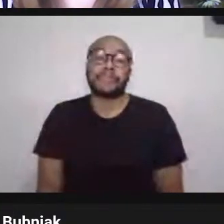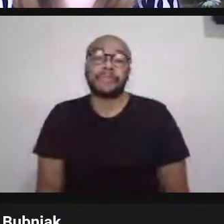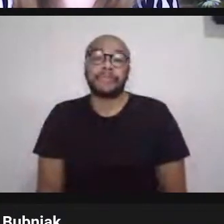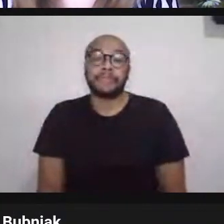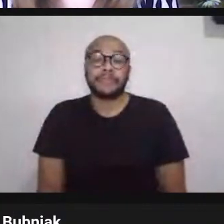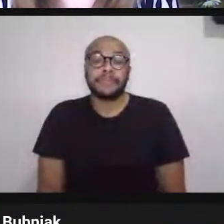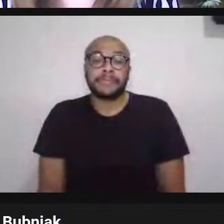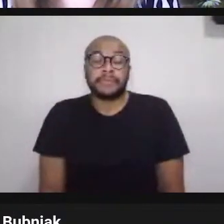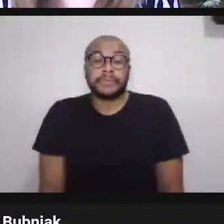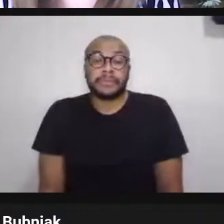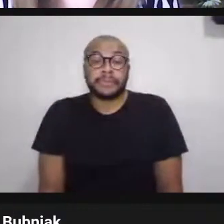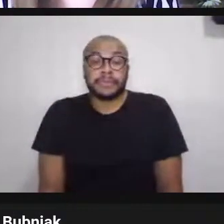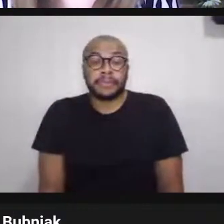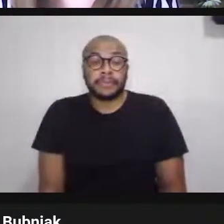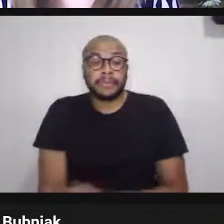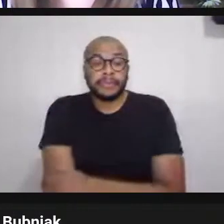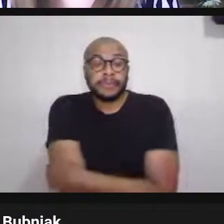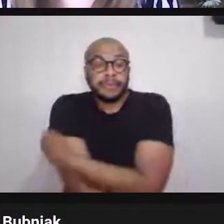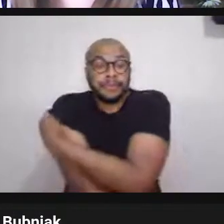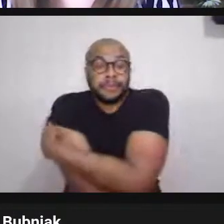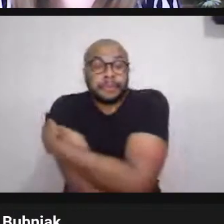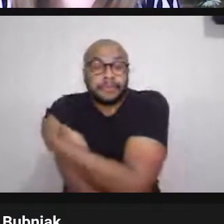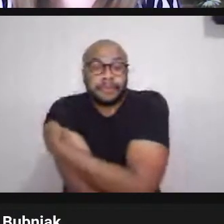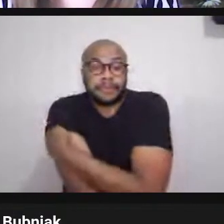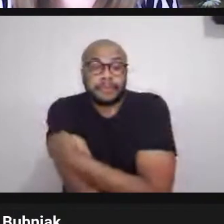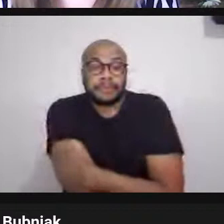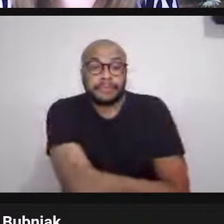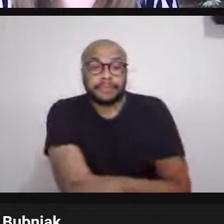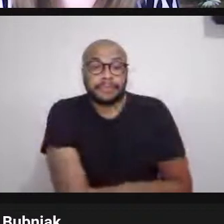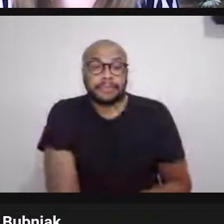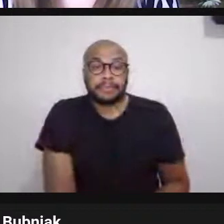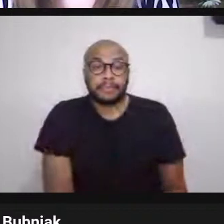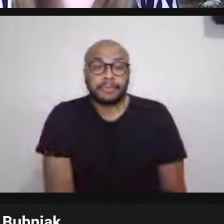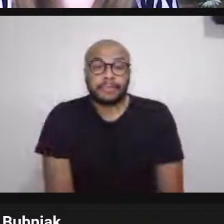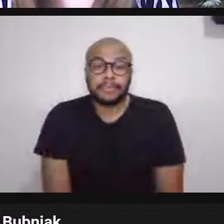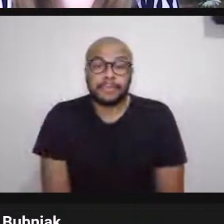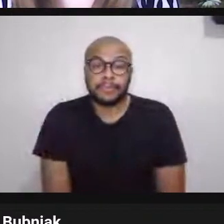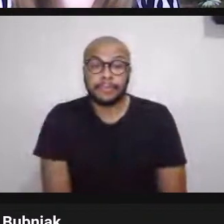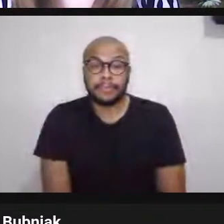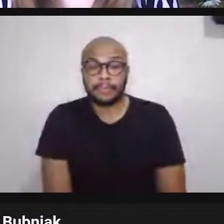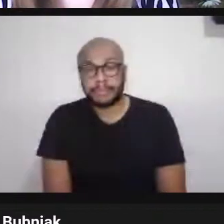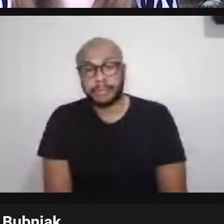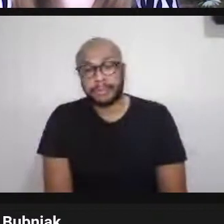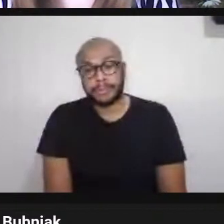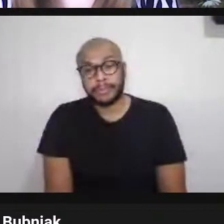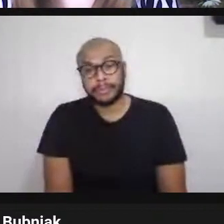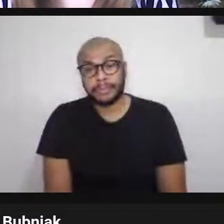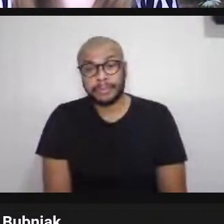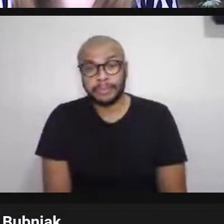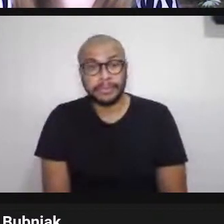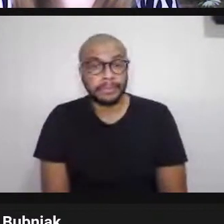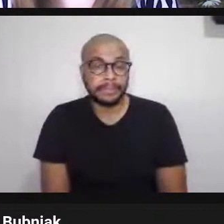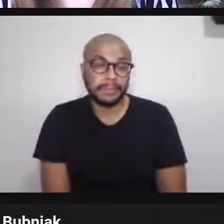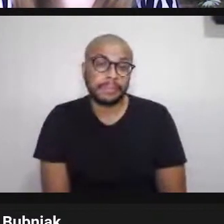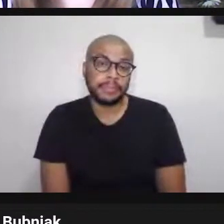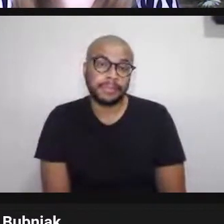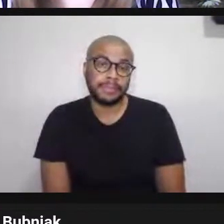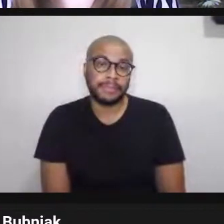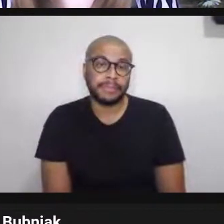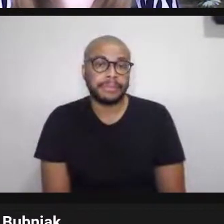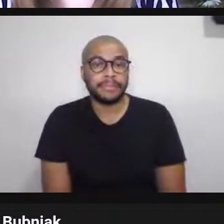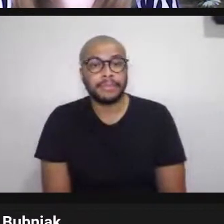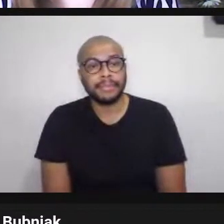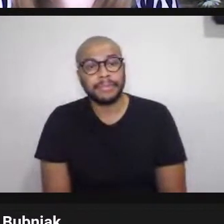Tutaj mamy nazwisko Bubniak, Bub Plusniak. Pan pyta, czy ono coś może oznaczać. Jego rodzina przyjechała